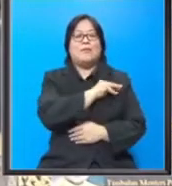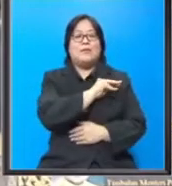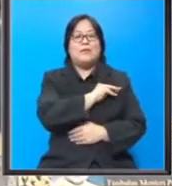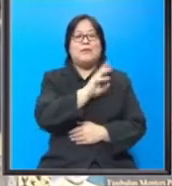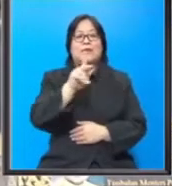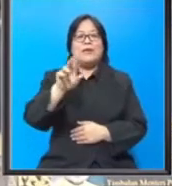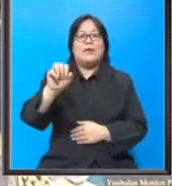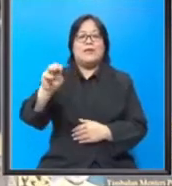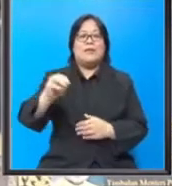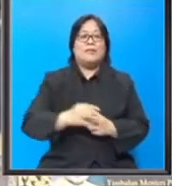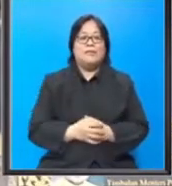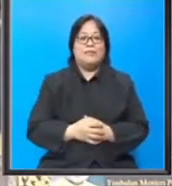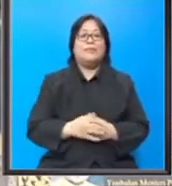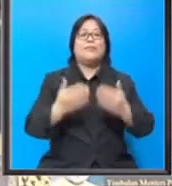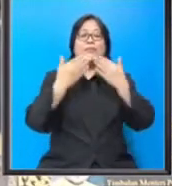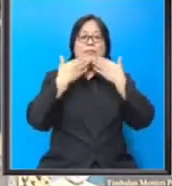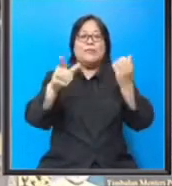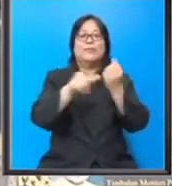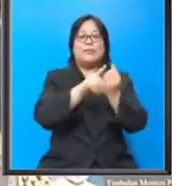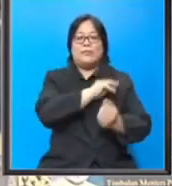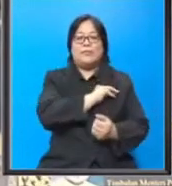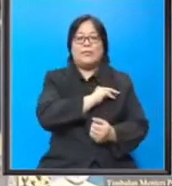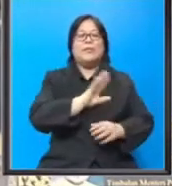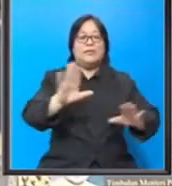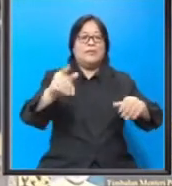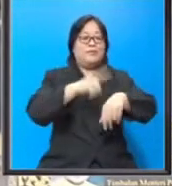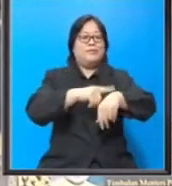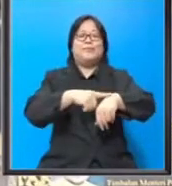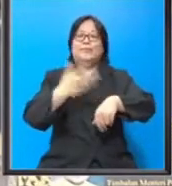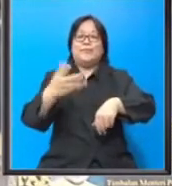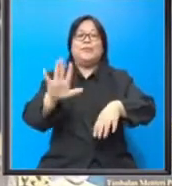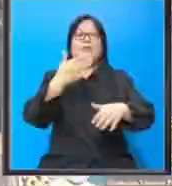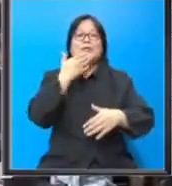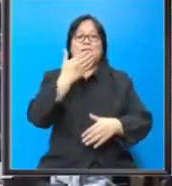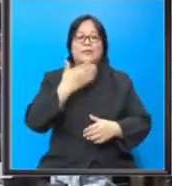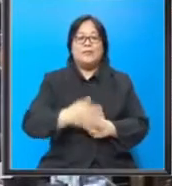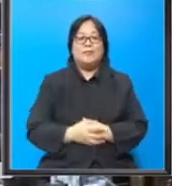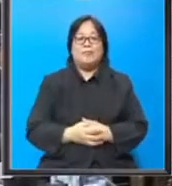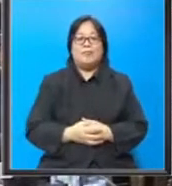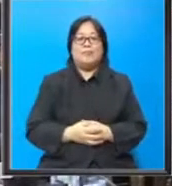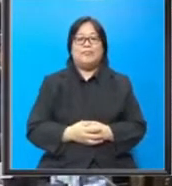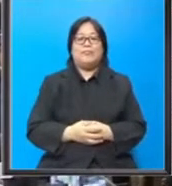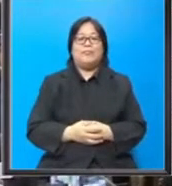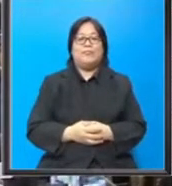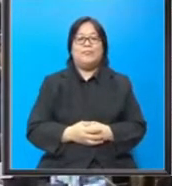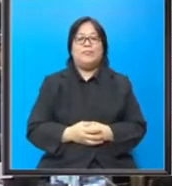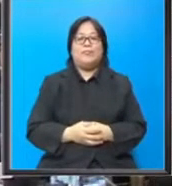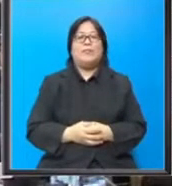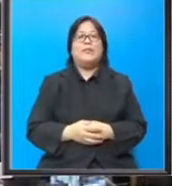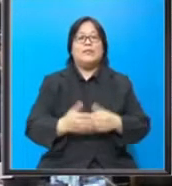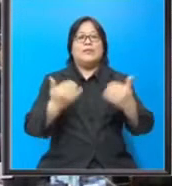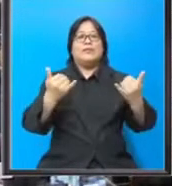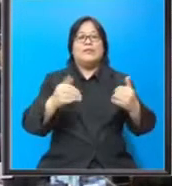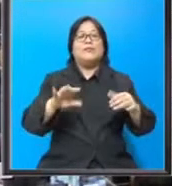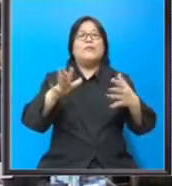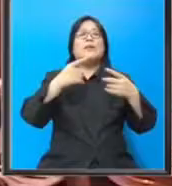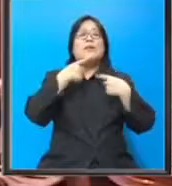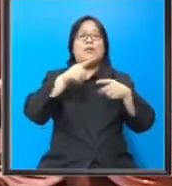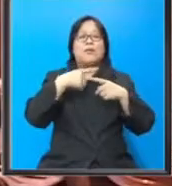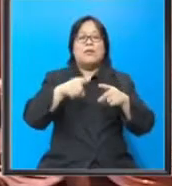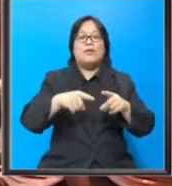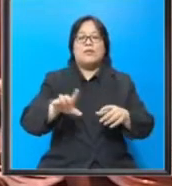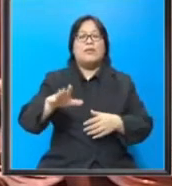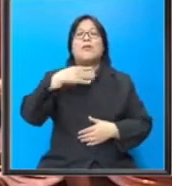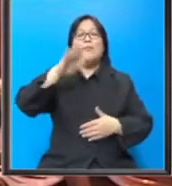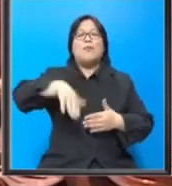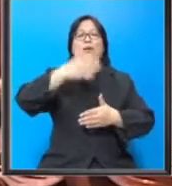di Kementerian semua manusia yang mengasihiku malam eh ada teman Oke oke makasih Grace selesai Jawa fakta baru